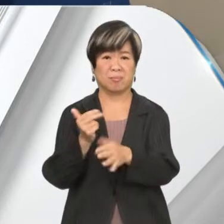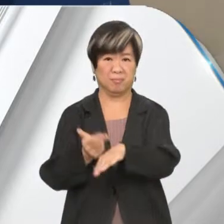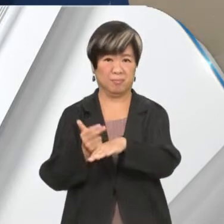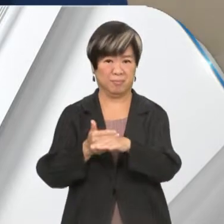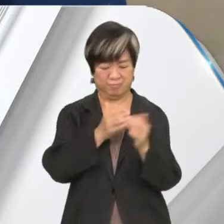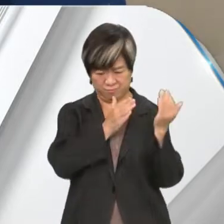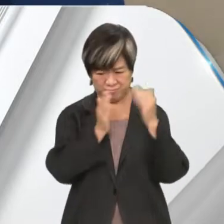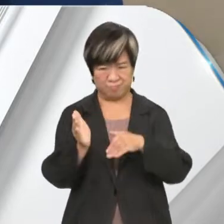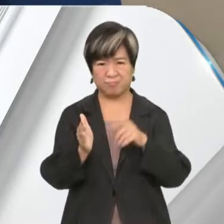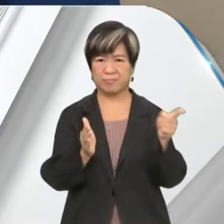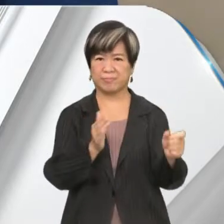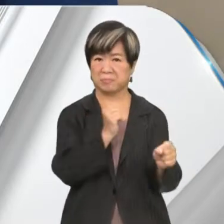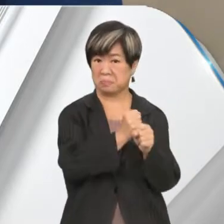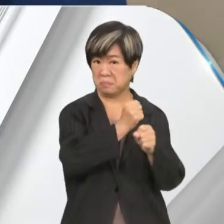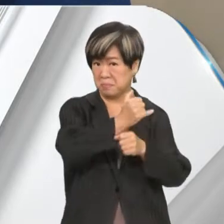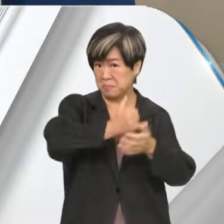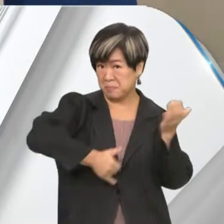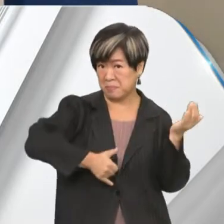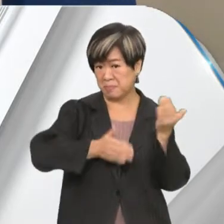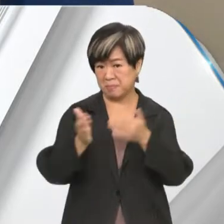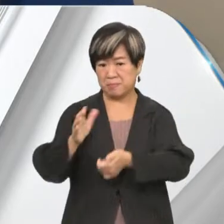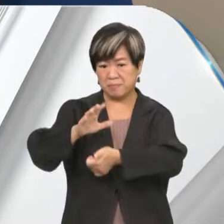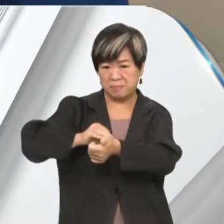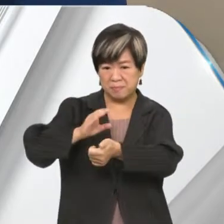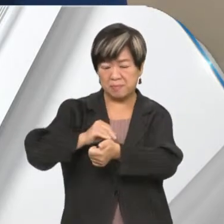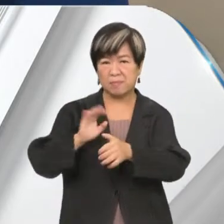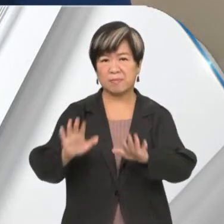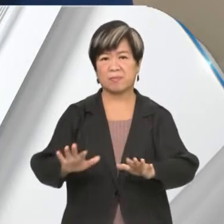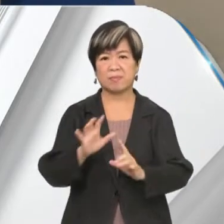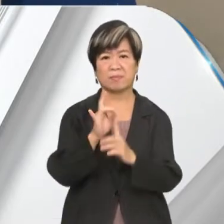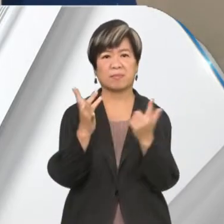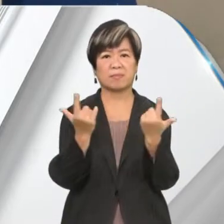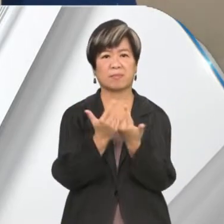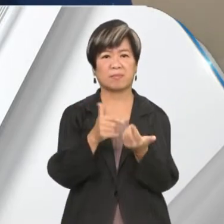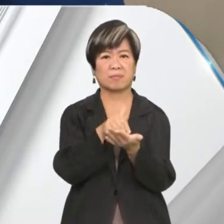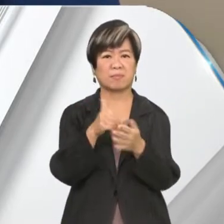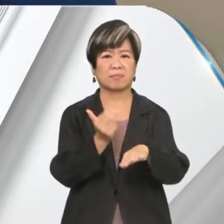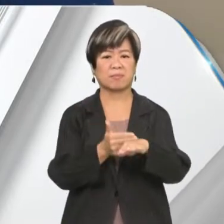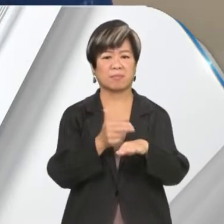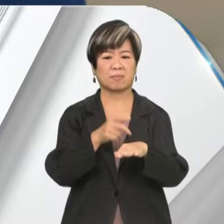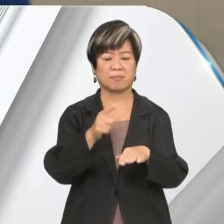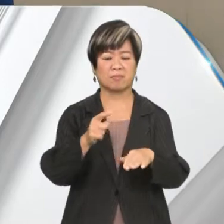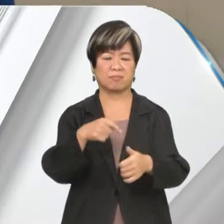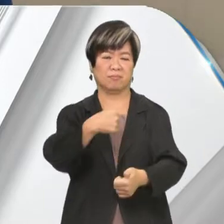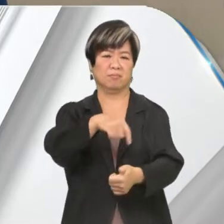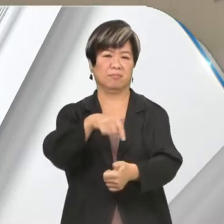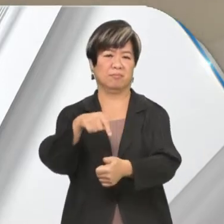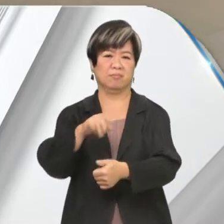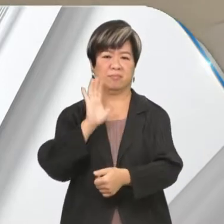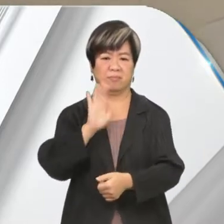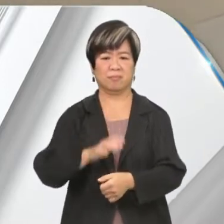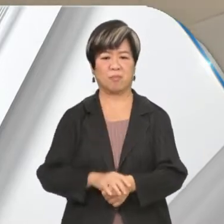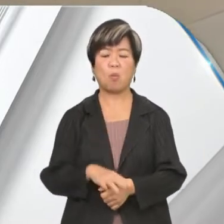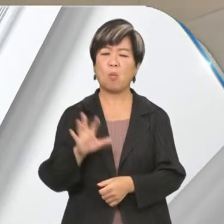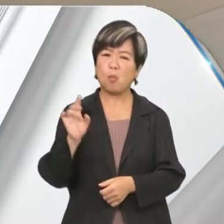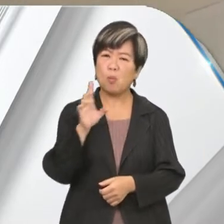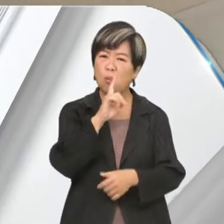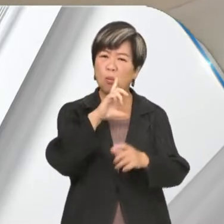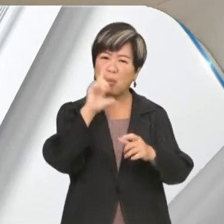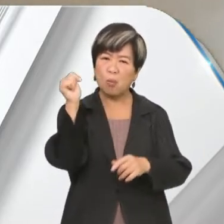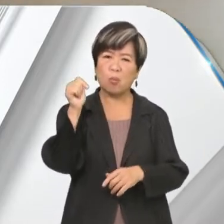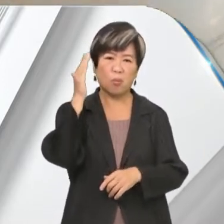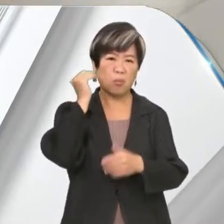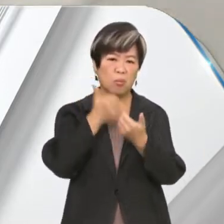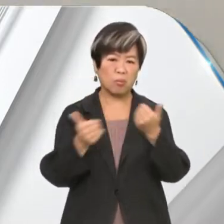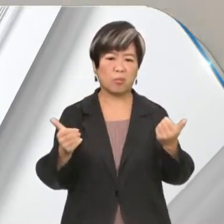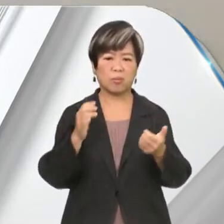投入游水来学习。一下其次，关于每在竹北的游水托管担任教练，上社会转头分，同当地的游水